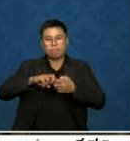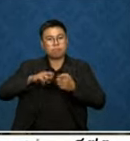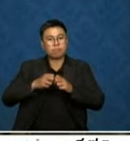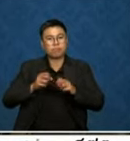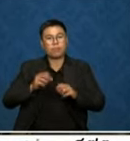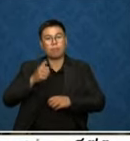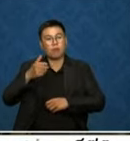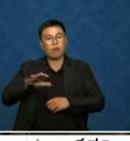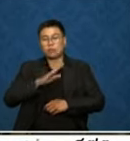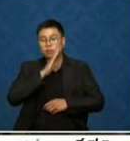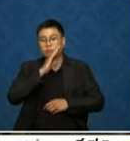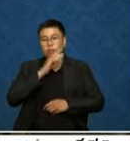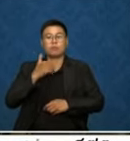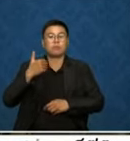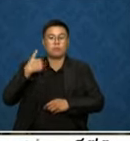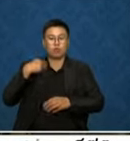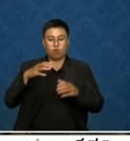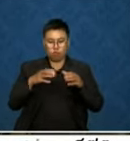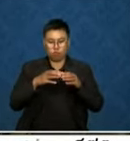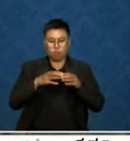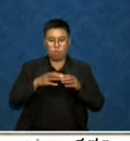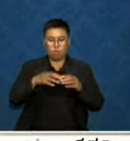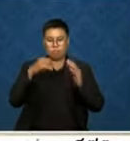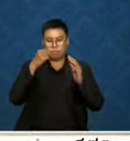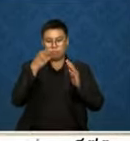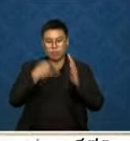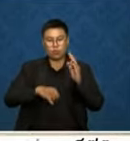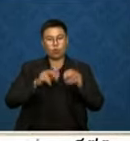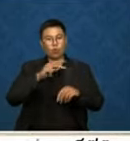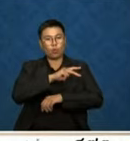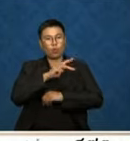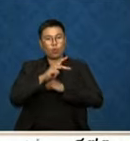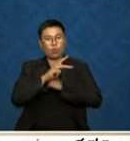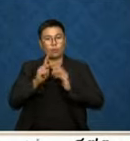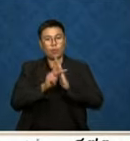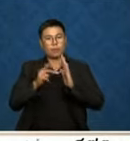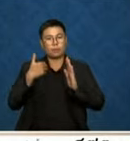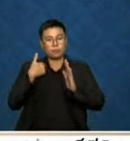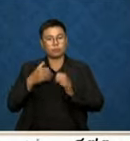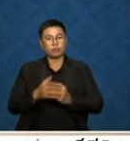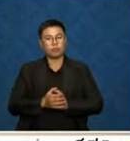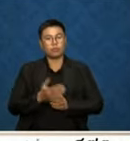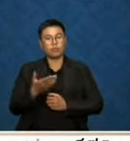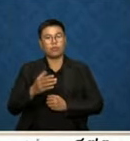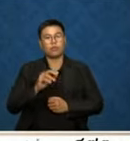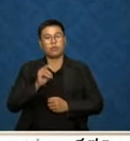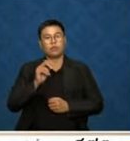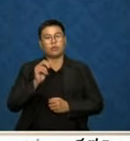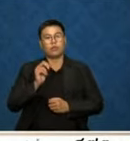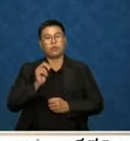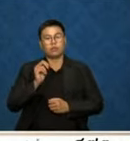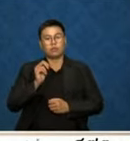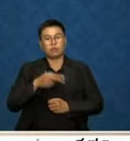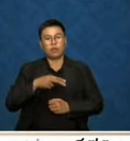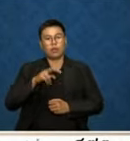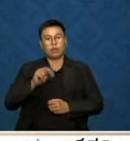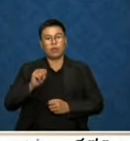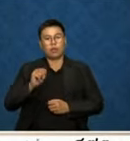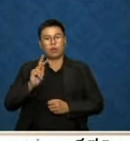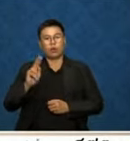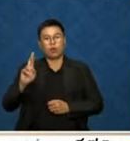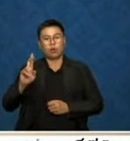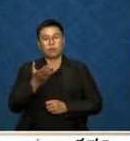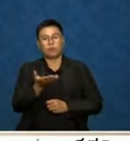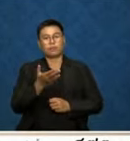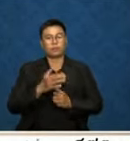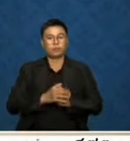บาทนี้ยังมีอยู่นะครับขอบคุณครับ ต่อไปนะครับท่านธนกรวังบุญคงชนะครับเชิญครับ